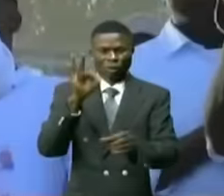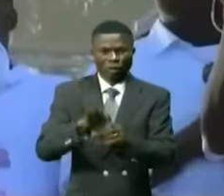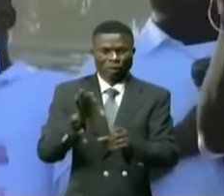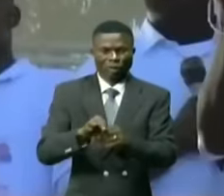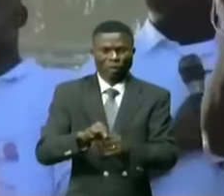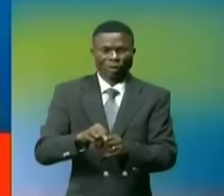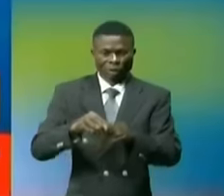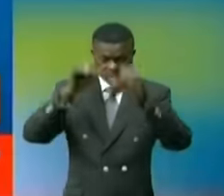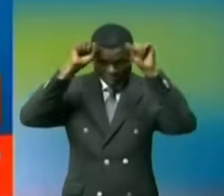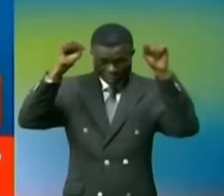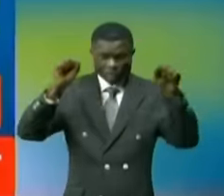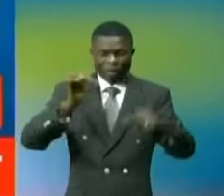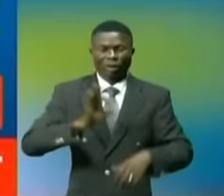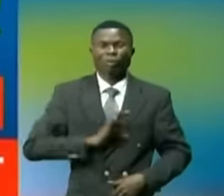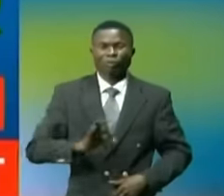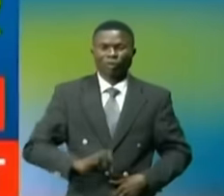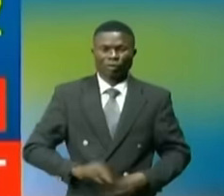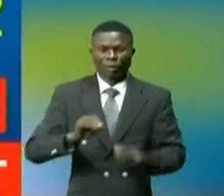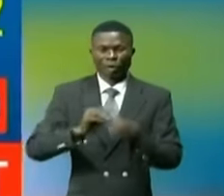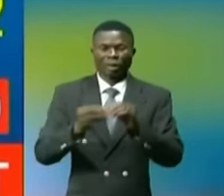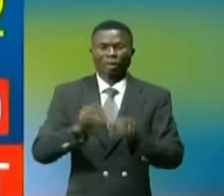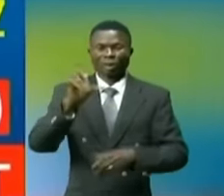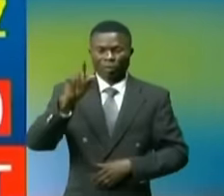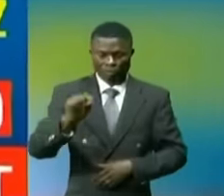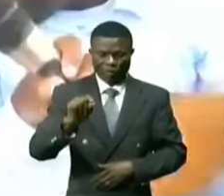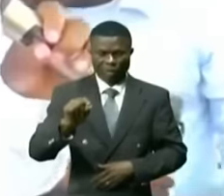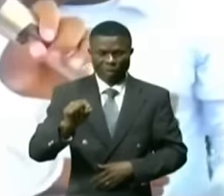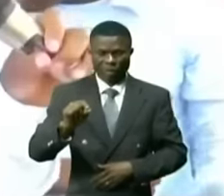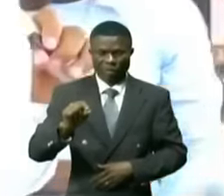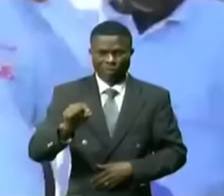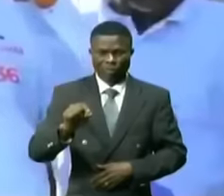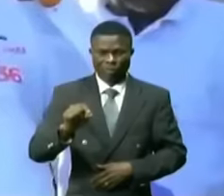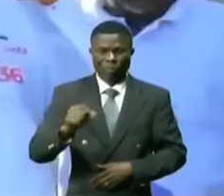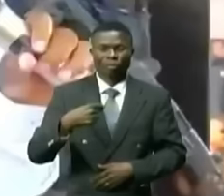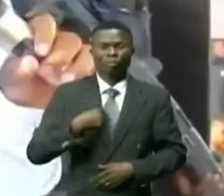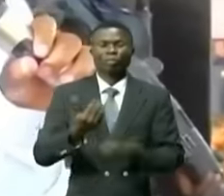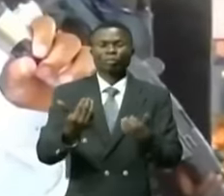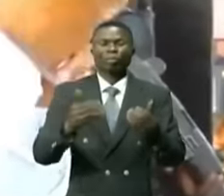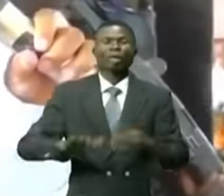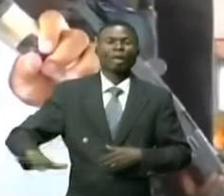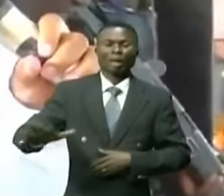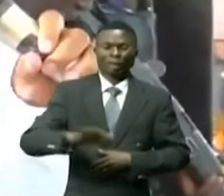l'élection présidentielle Félix Tshisekedi Tshilombo, candidat numéro